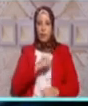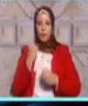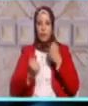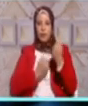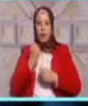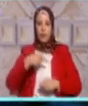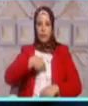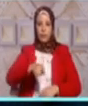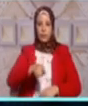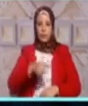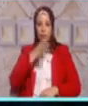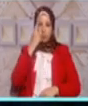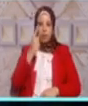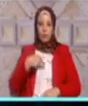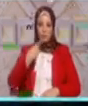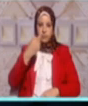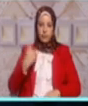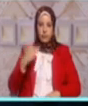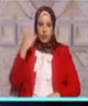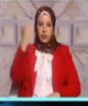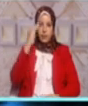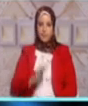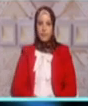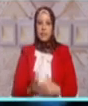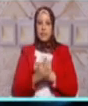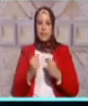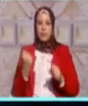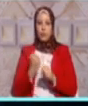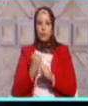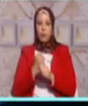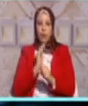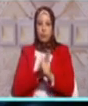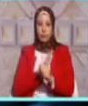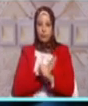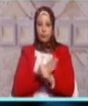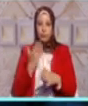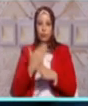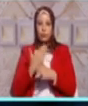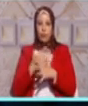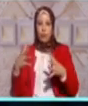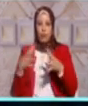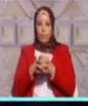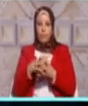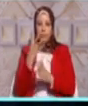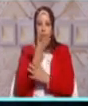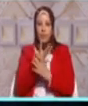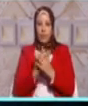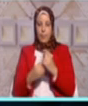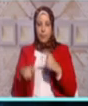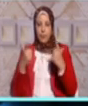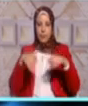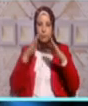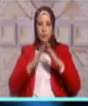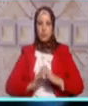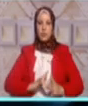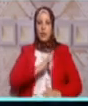الفترة القادمة. الحقيقه في الكثير من الجهود اللي بتتم لربط ابناء مصر في الخارج من